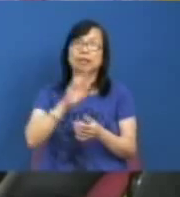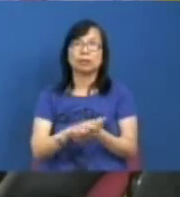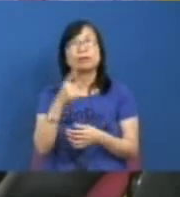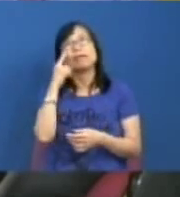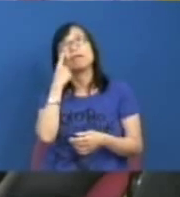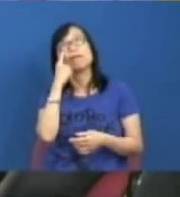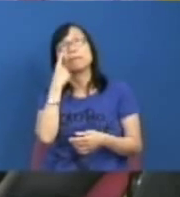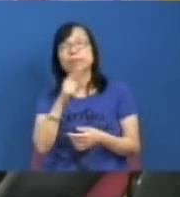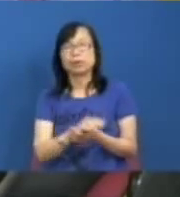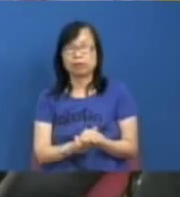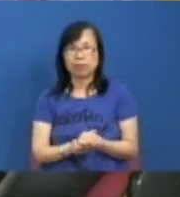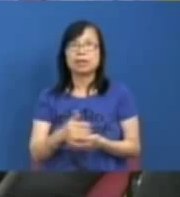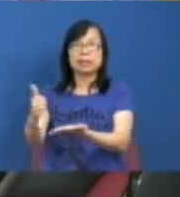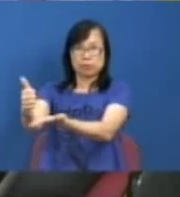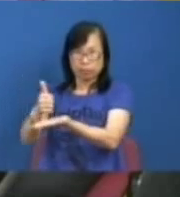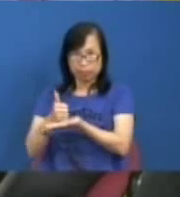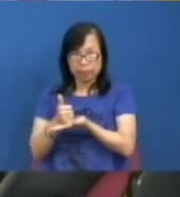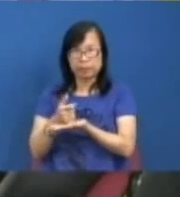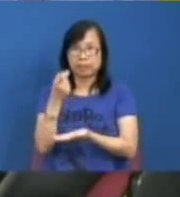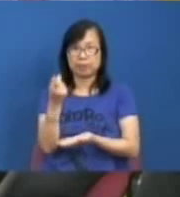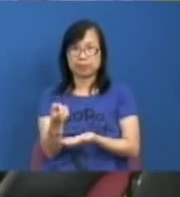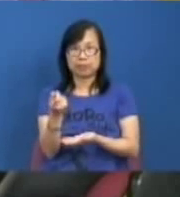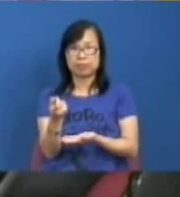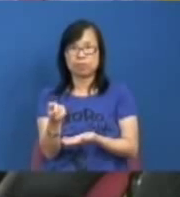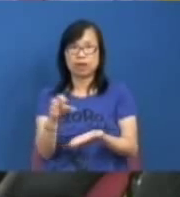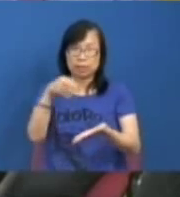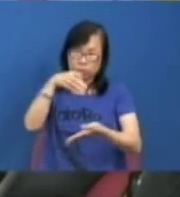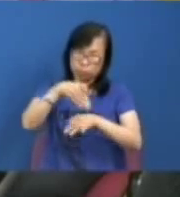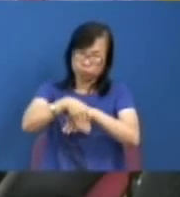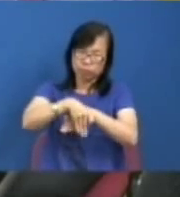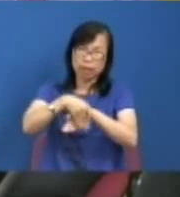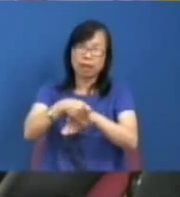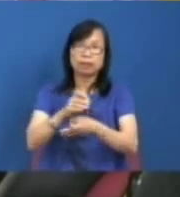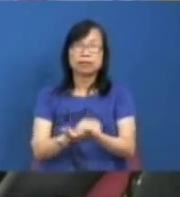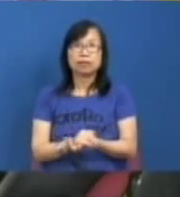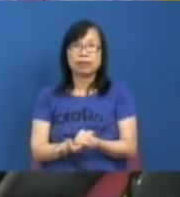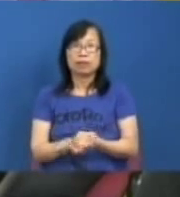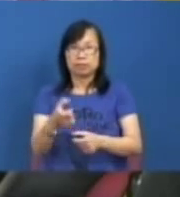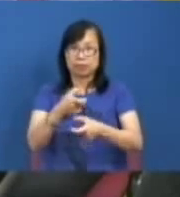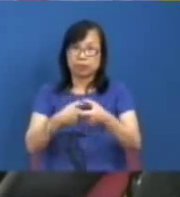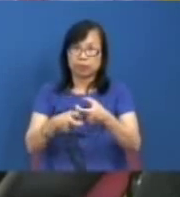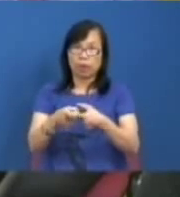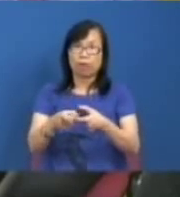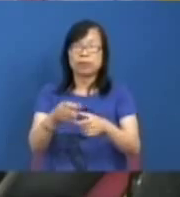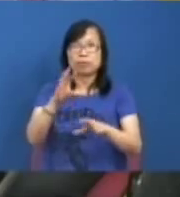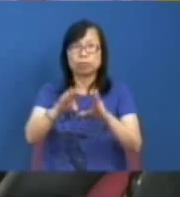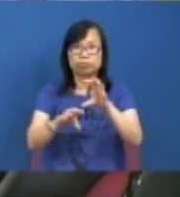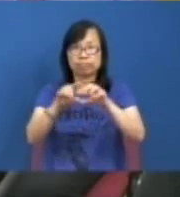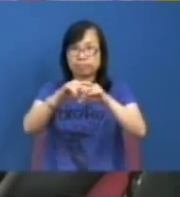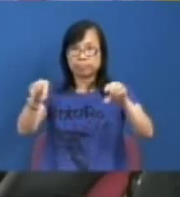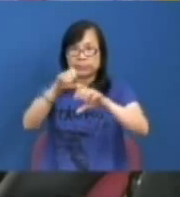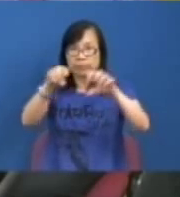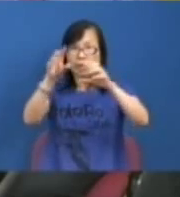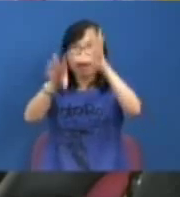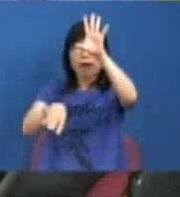唔到咧，我哋只可以聘請小型註冊工程承辦商，可能要搭個棚，而